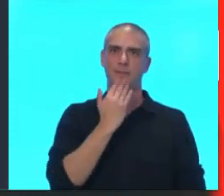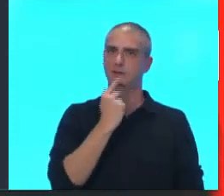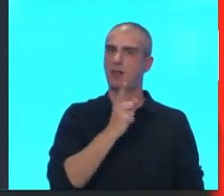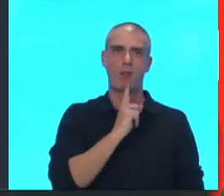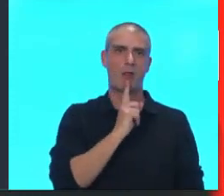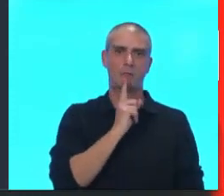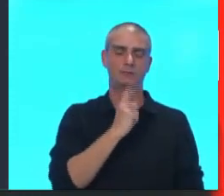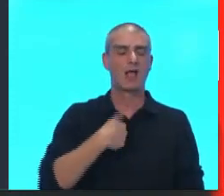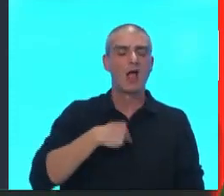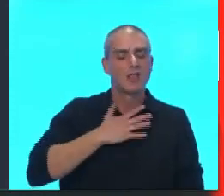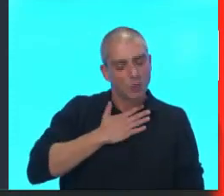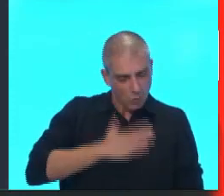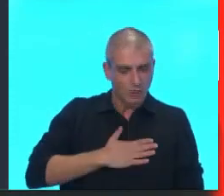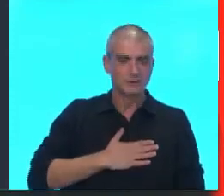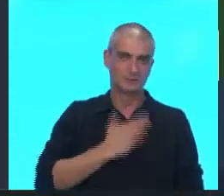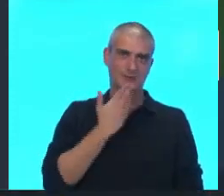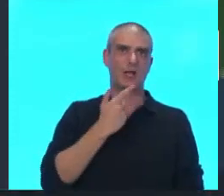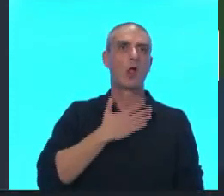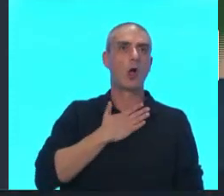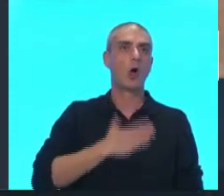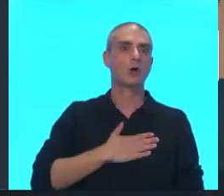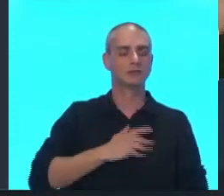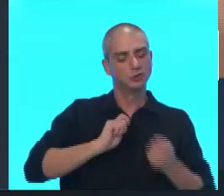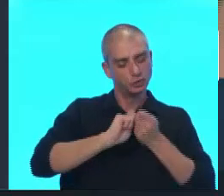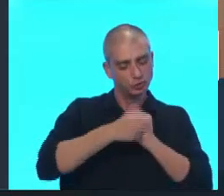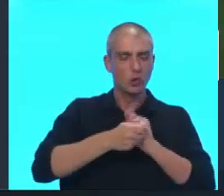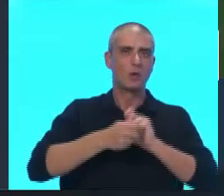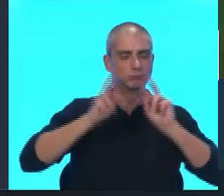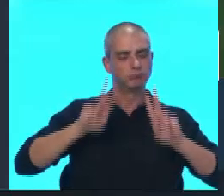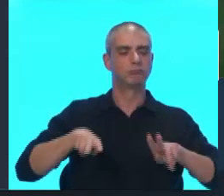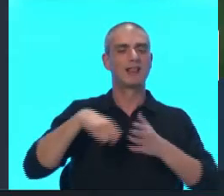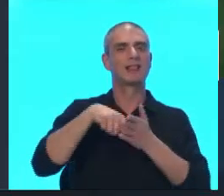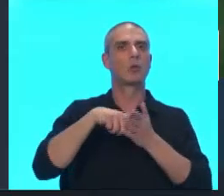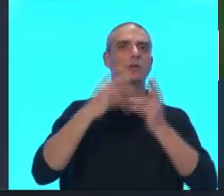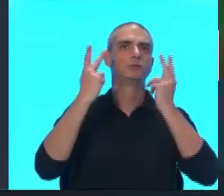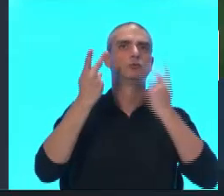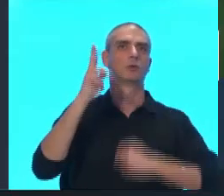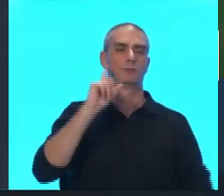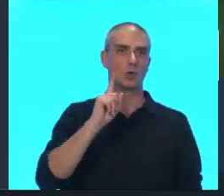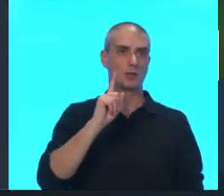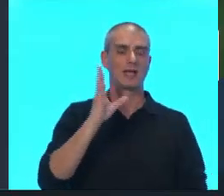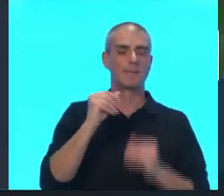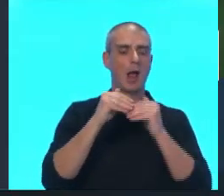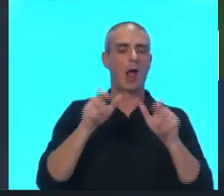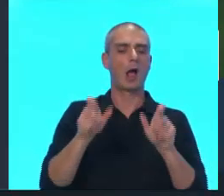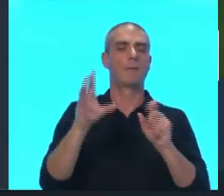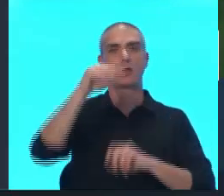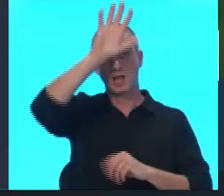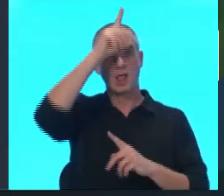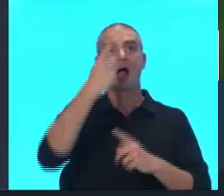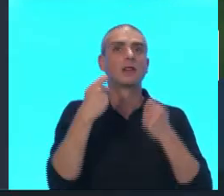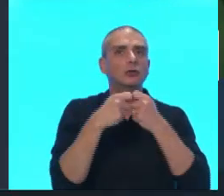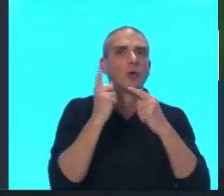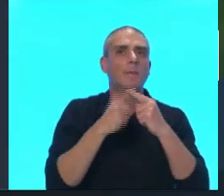מספק. אנחנו רוצים, יותר נכון ישראל רוצה, שינויים ותיקונים משמעותיים בהגבלות על איראן, ואחד מהם נוגע בדיוק